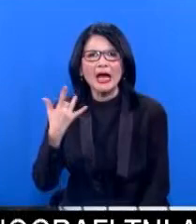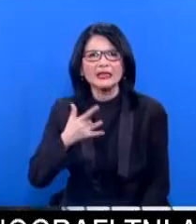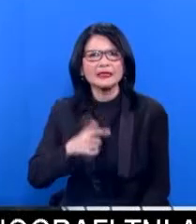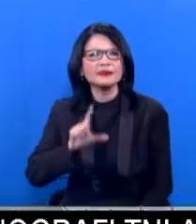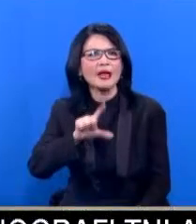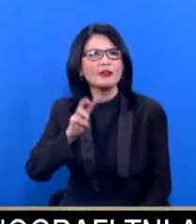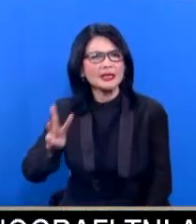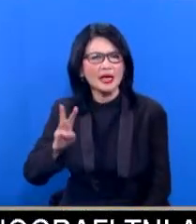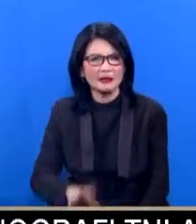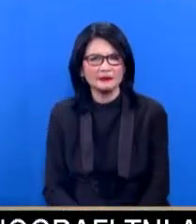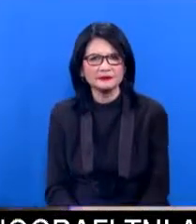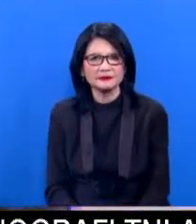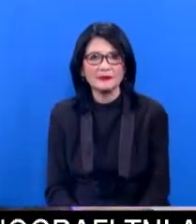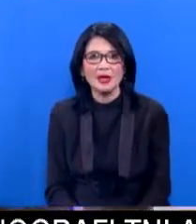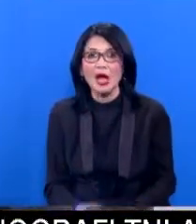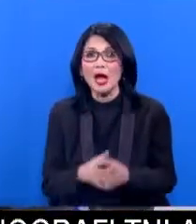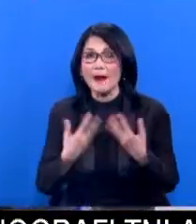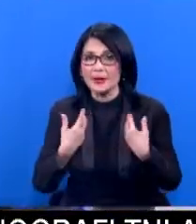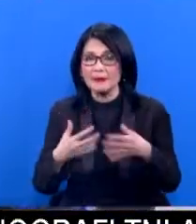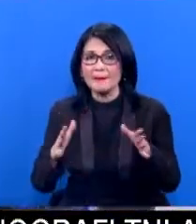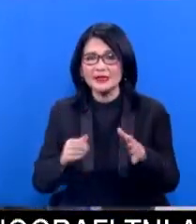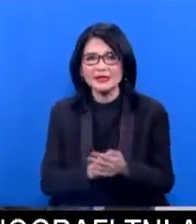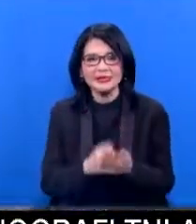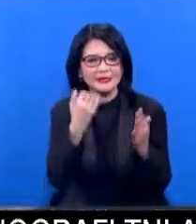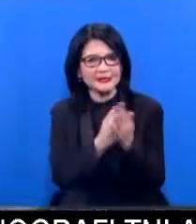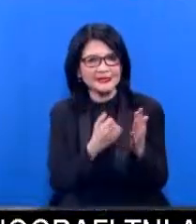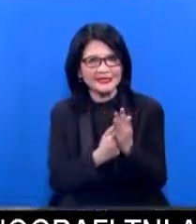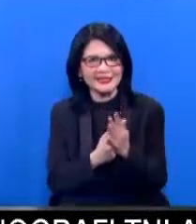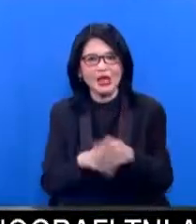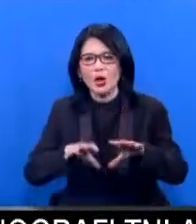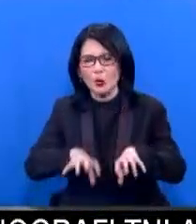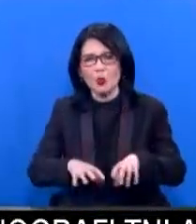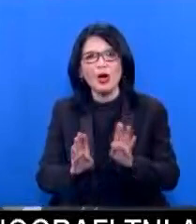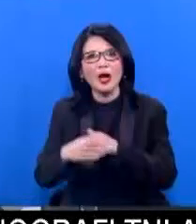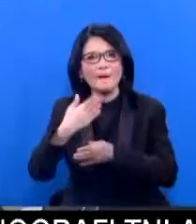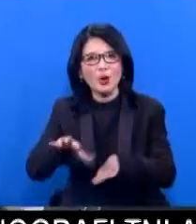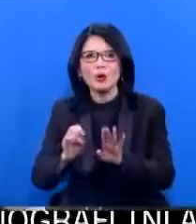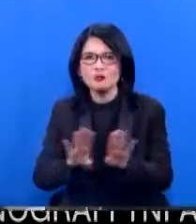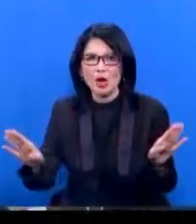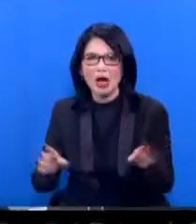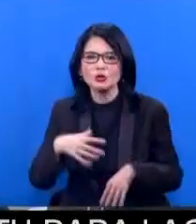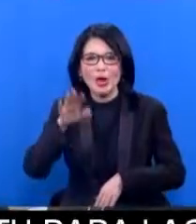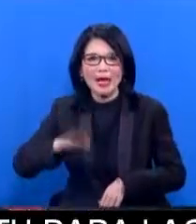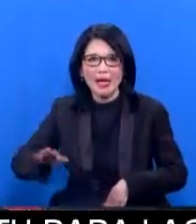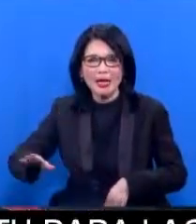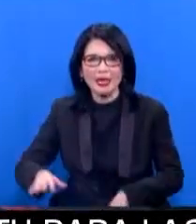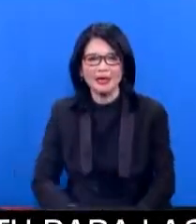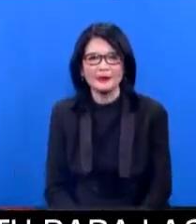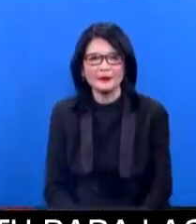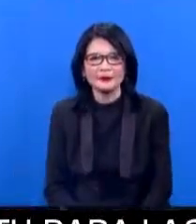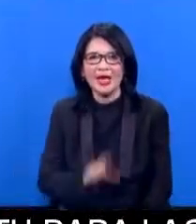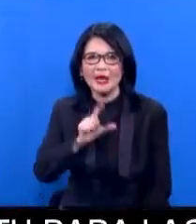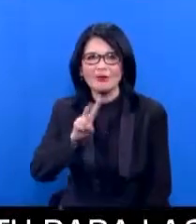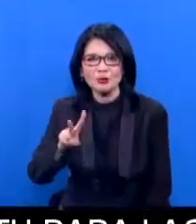3. Pelonggaran ini antara lain pembukaan tempat bermain anak di mal atau pusat perbelanjaan di daerah level 2.